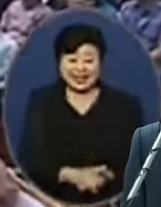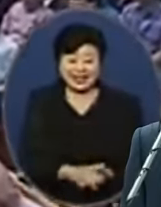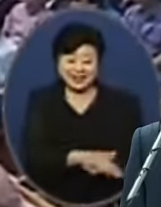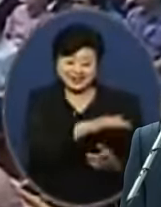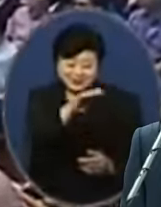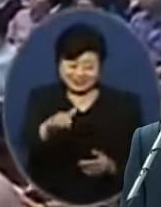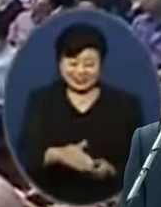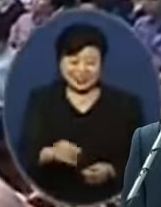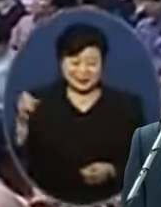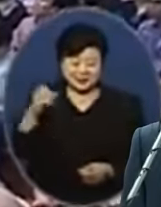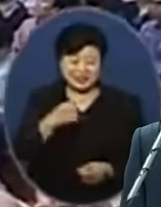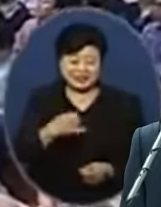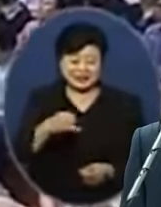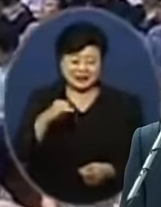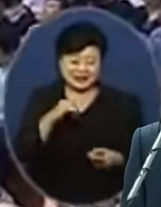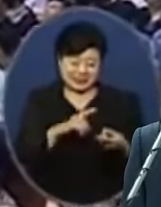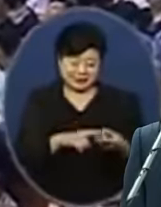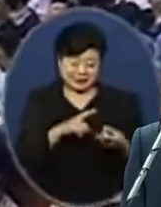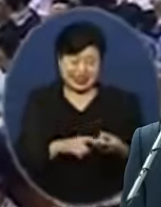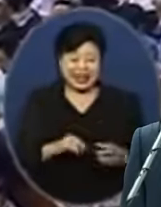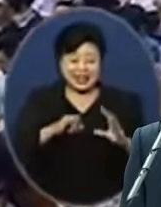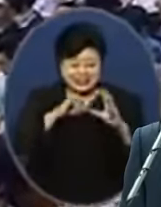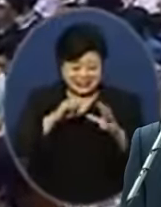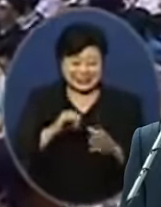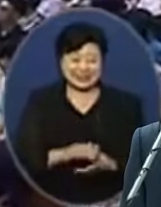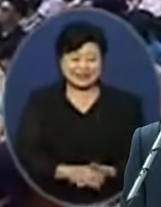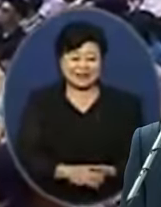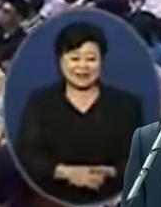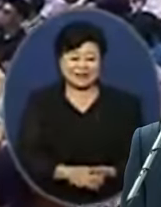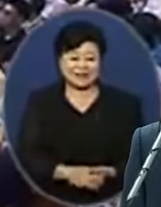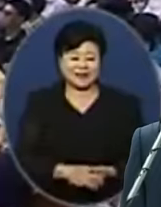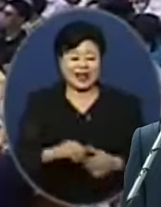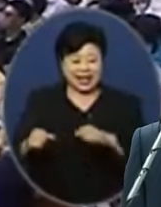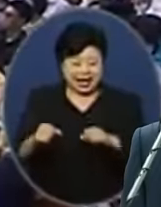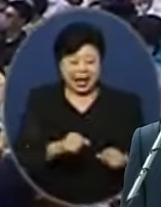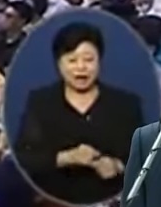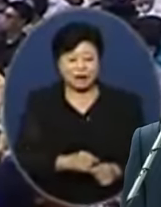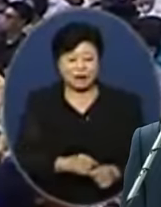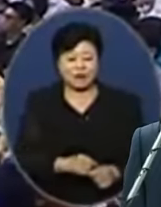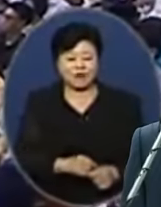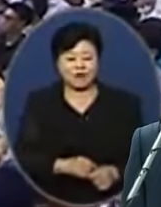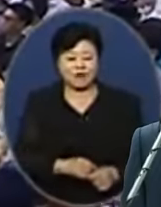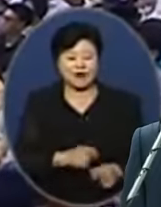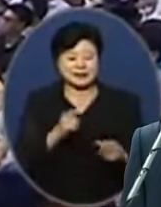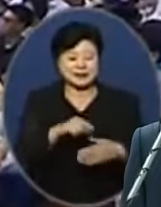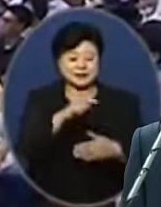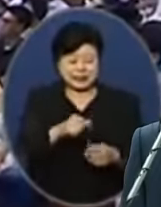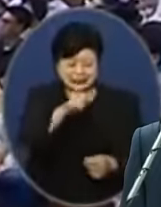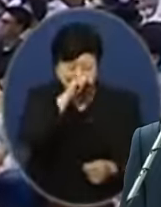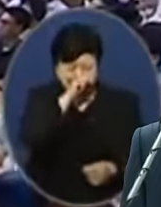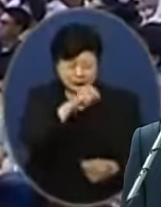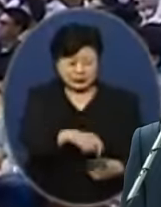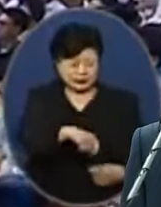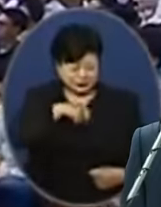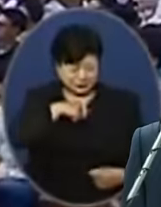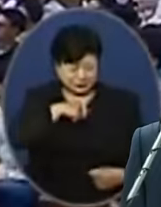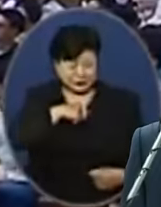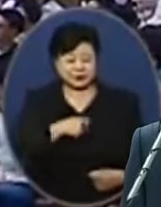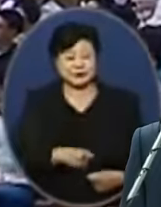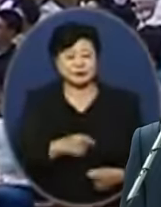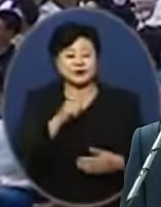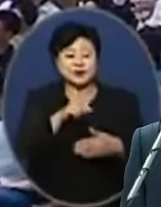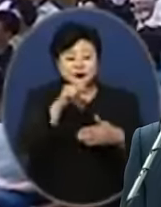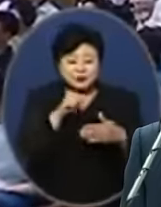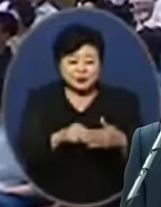우리는 빛의 자녀처럼 이 세상에서 행할 뿐 아니라 우리의 삶 속에서도 착함과 의로움과 진실함